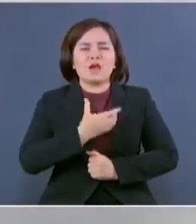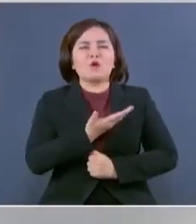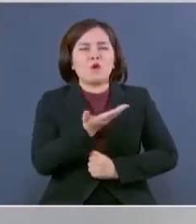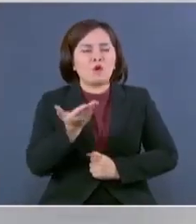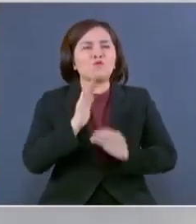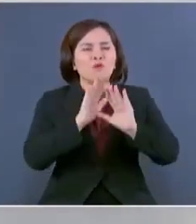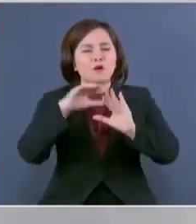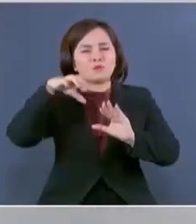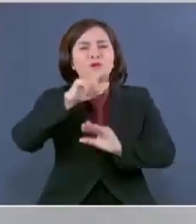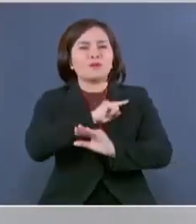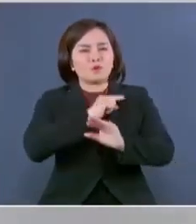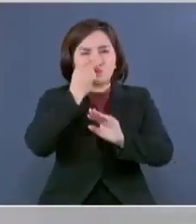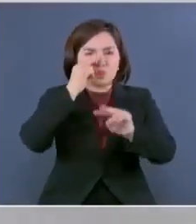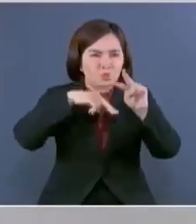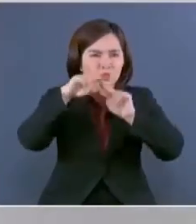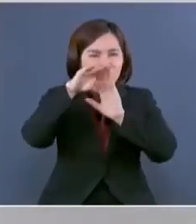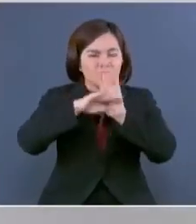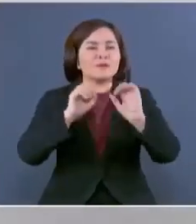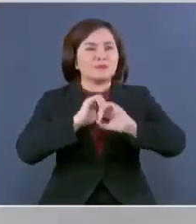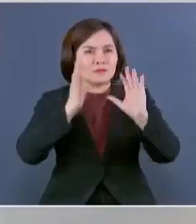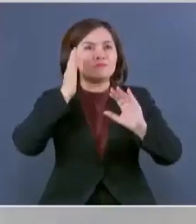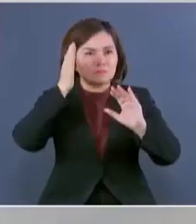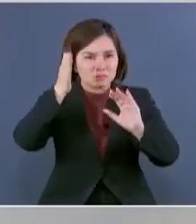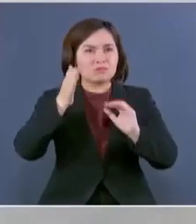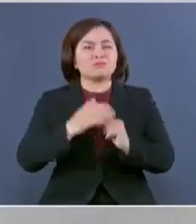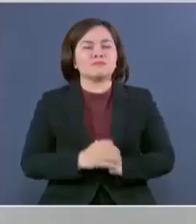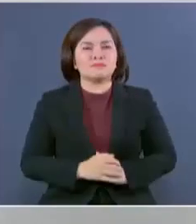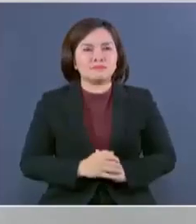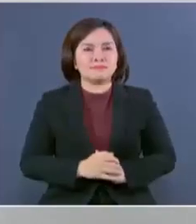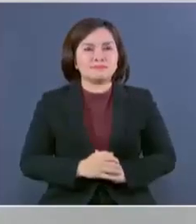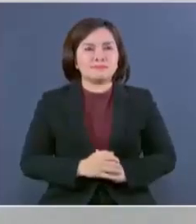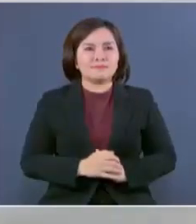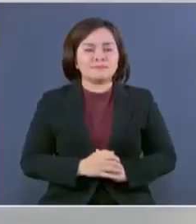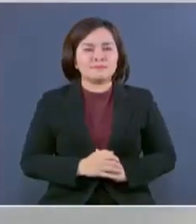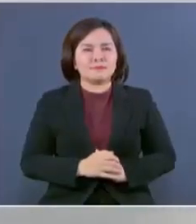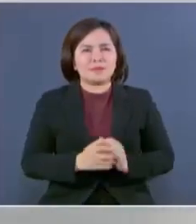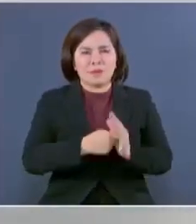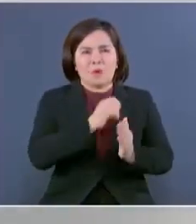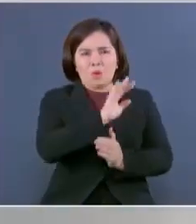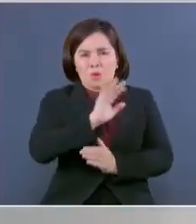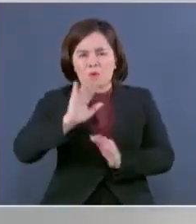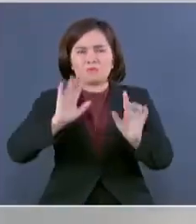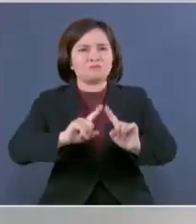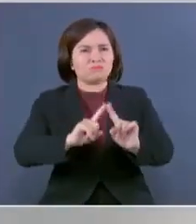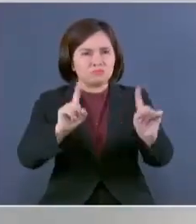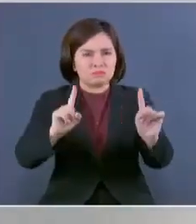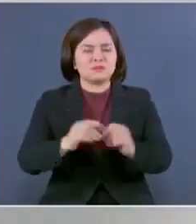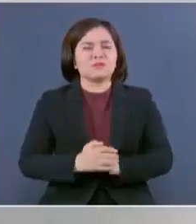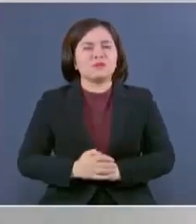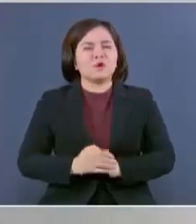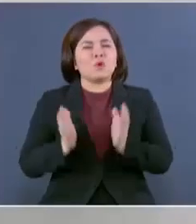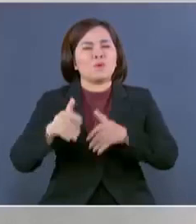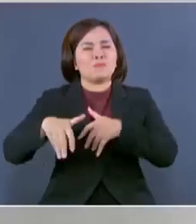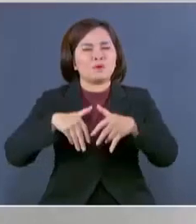านที่เกี่ยวข้องได้เข้ามาตรวจสอบข้อเท็จจริงกับเหตุการณ์ที่เกิดขึ้นในครั้งนี้ด้วยครับ สองมุมสองด้านนะครับคนที่ทำธุรกิจล่องเรือแ